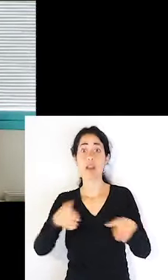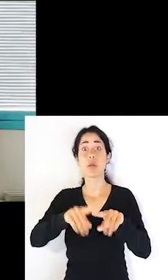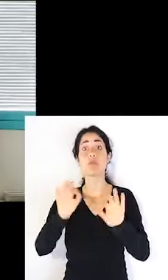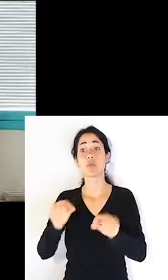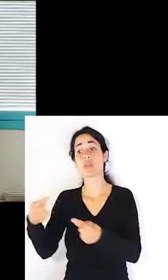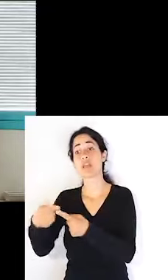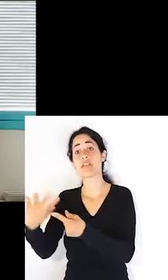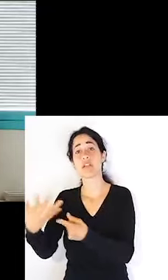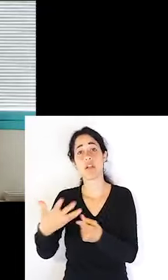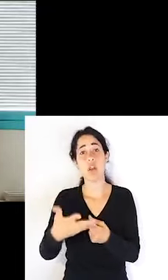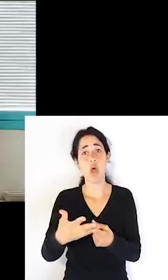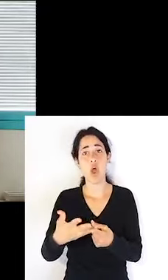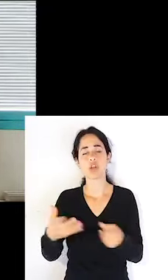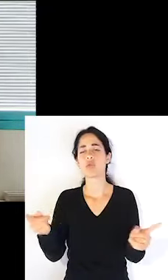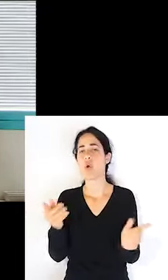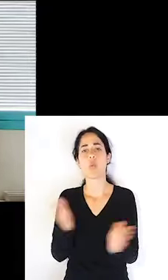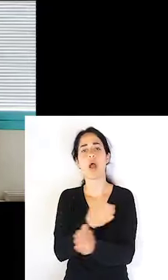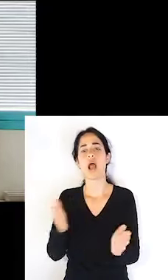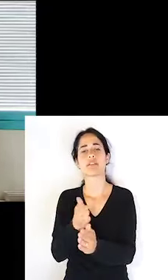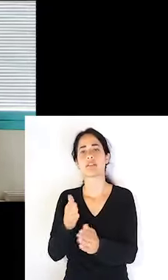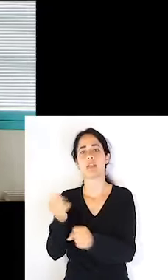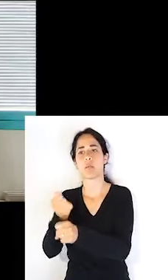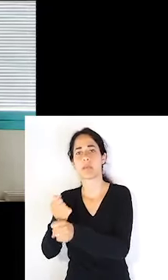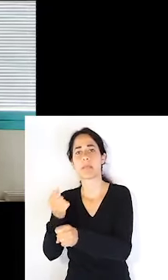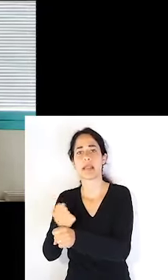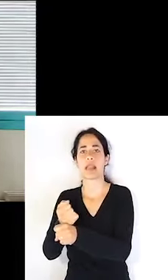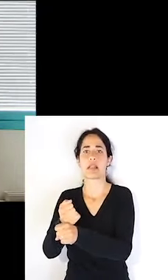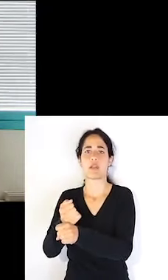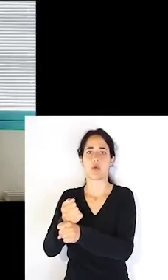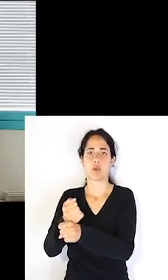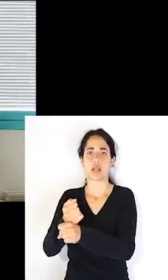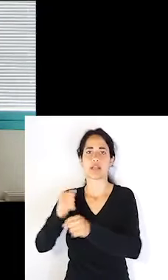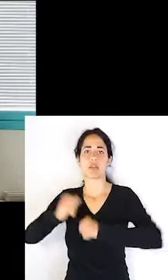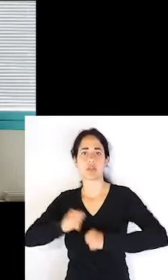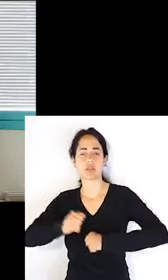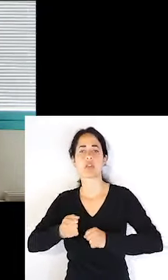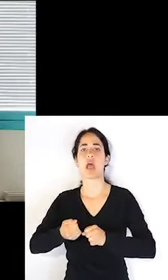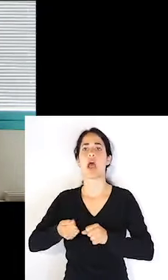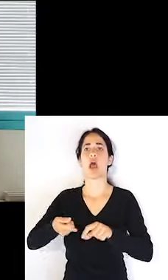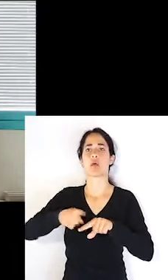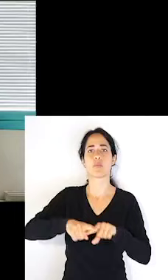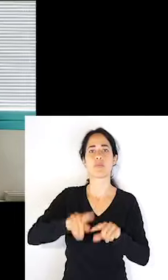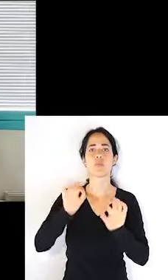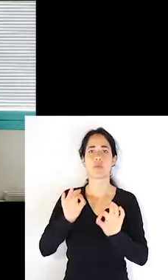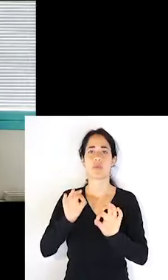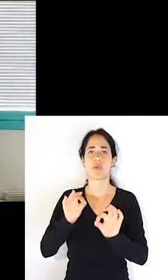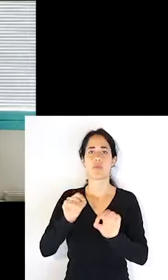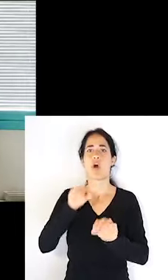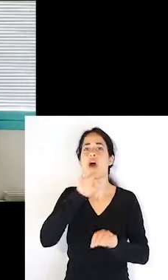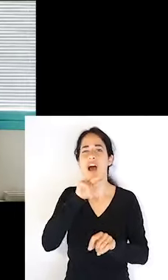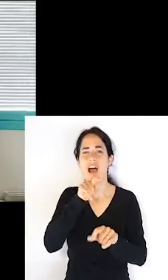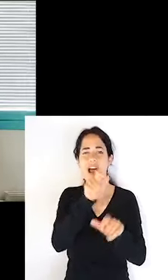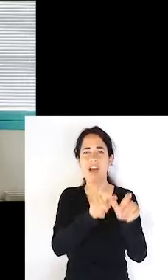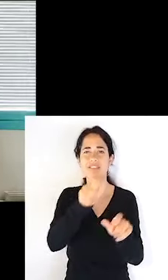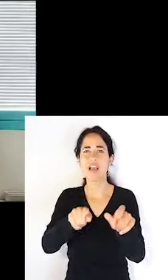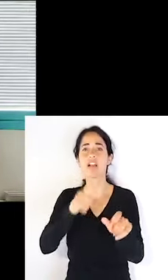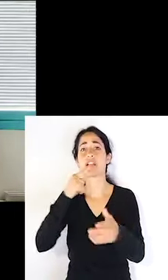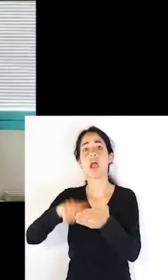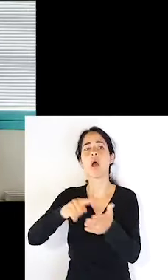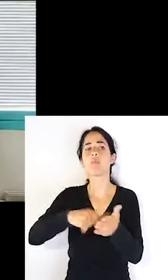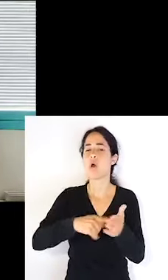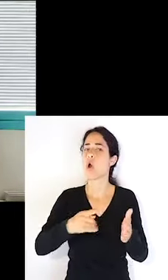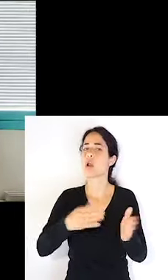test sierologici agli operatori sociosanitari, tamponi a tutti gli anziani delle CRA, anche dove non